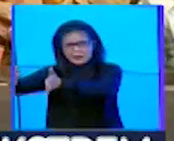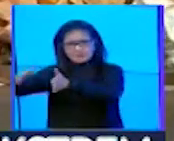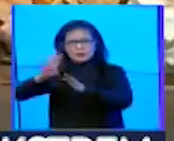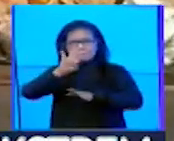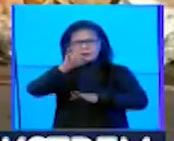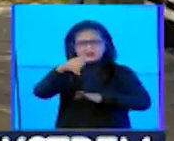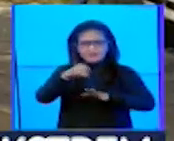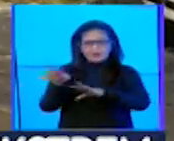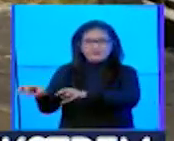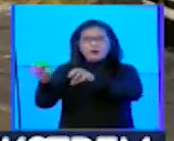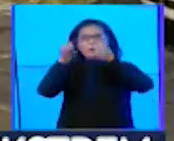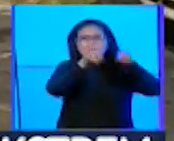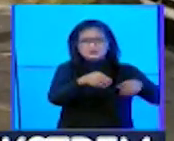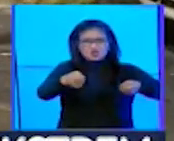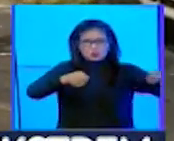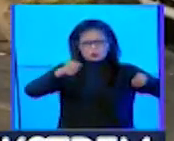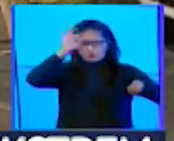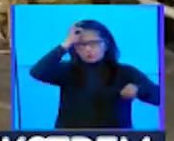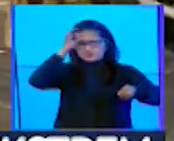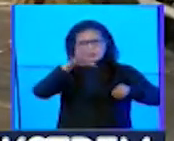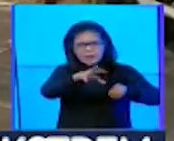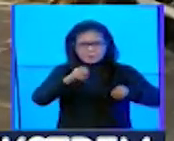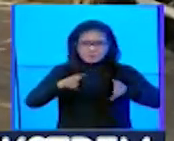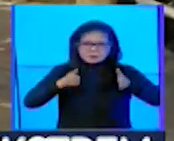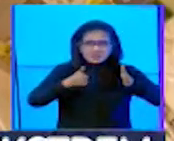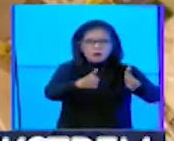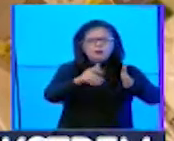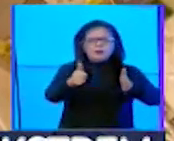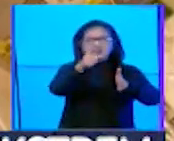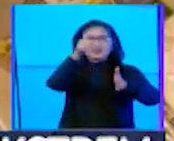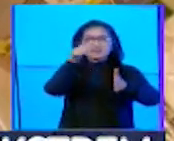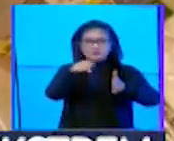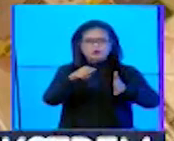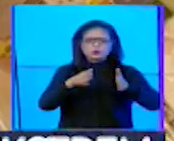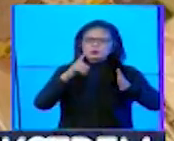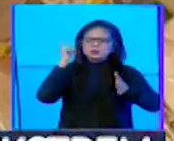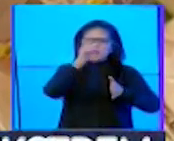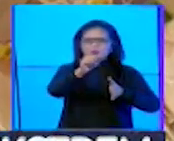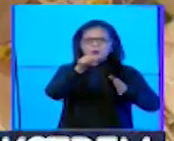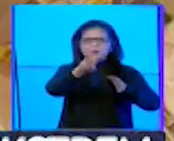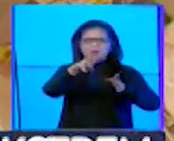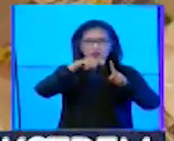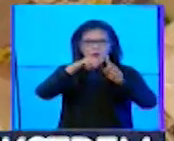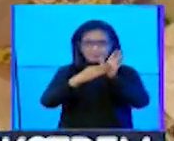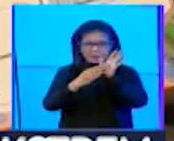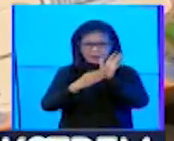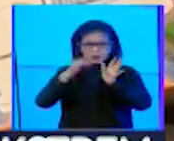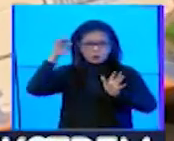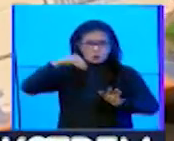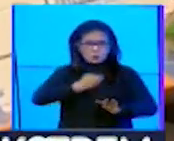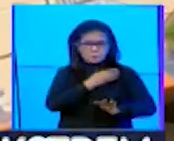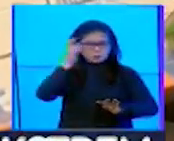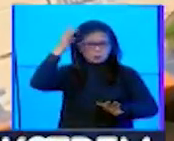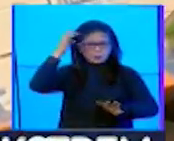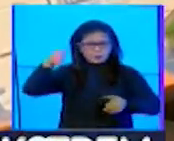evakuasi polisi mengalihkan arus melalui jalur alternatif pembangunan sejauh tiga kilometer korban